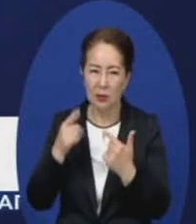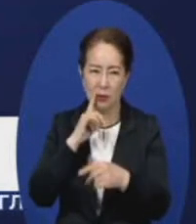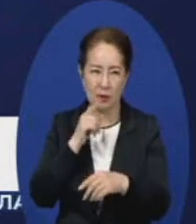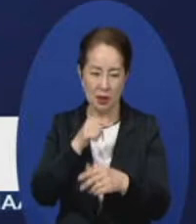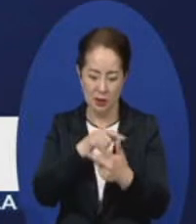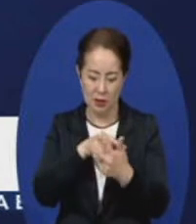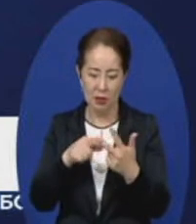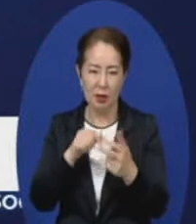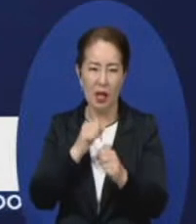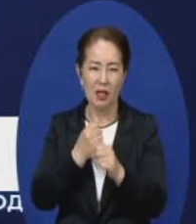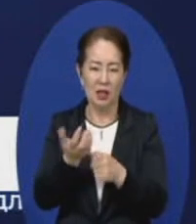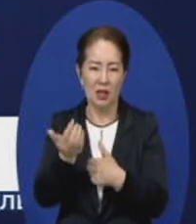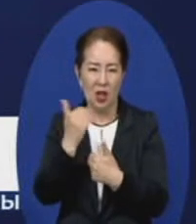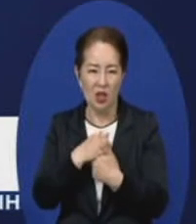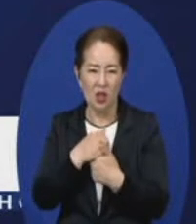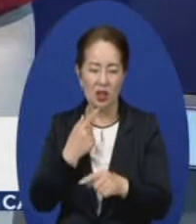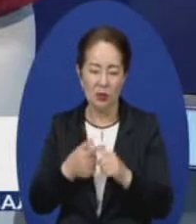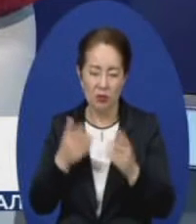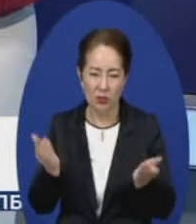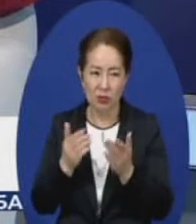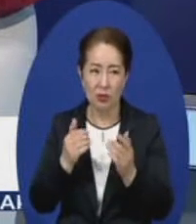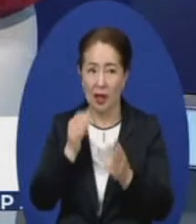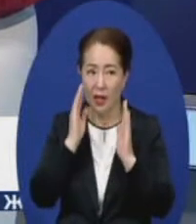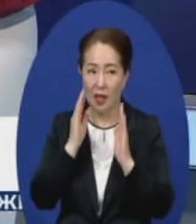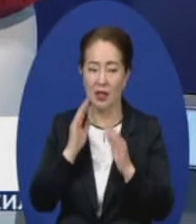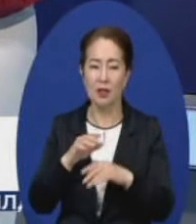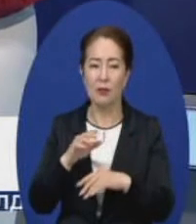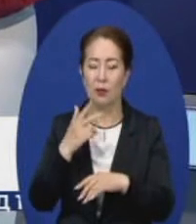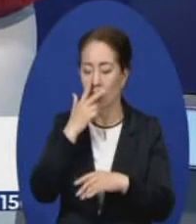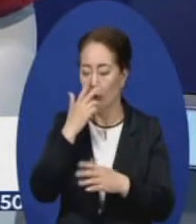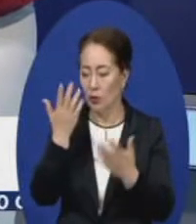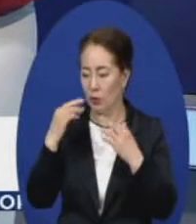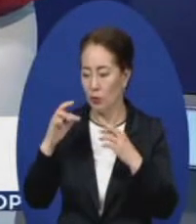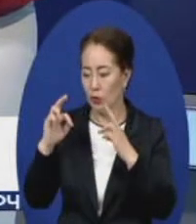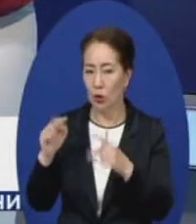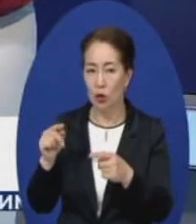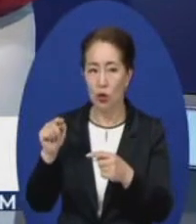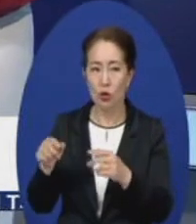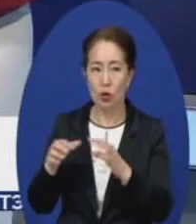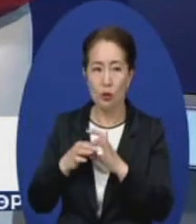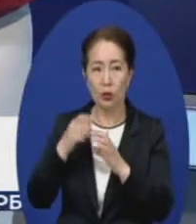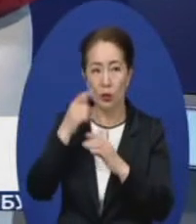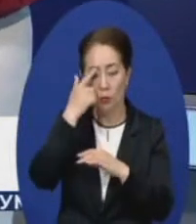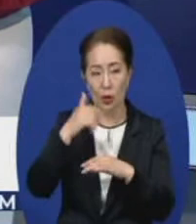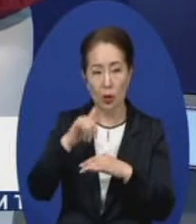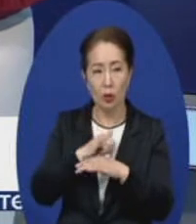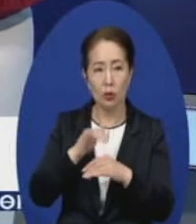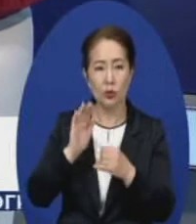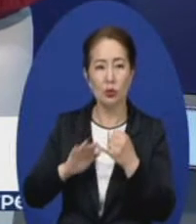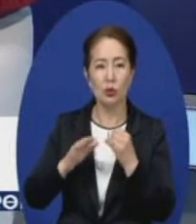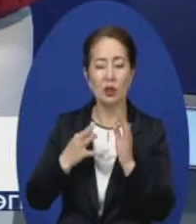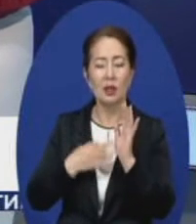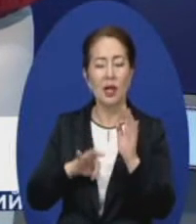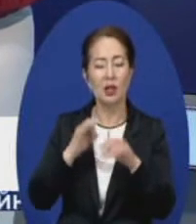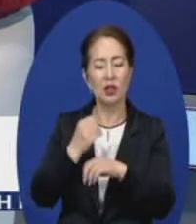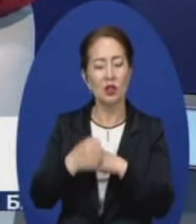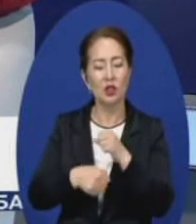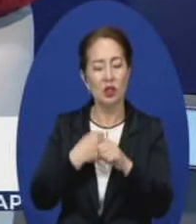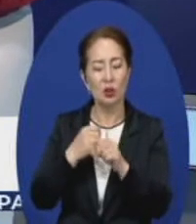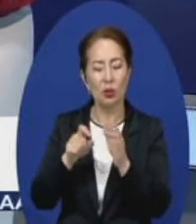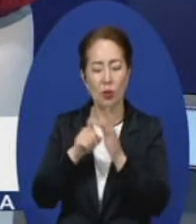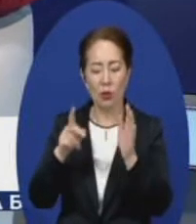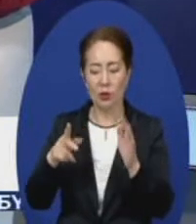энэ салбаруудын үр оролцоог нэмэгдүүлэх талаар яригдж байна. За, уран амьсгалын өөрчлөлтөд манай улсад бол сүүлийн 80 жилийн байдлаар 2